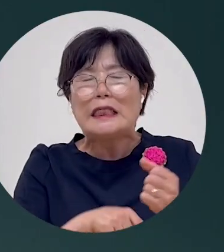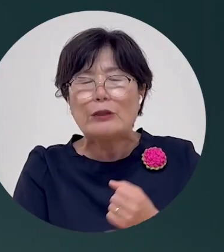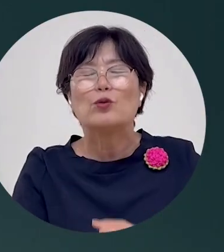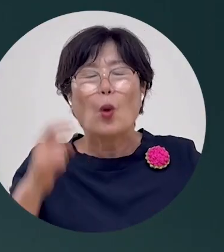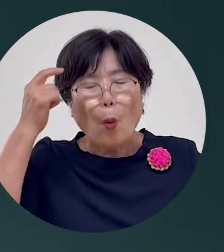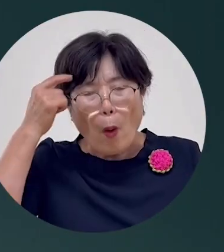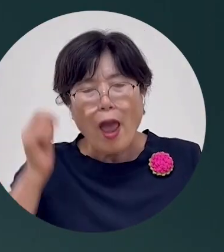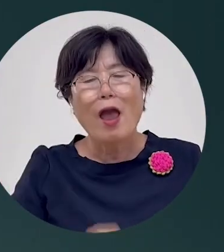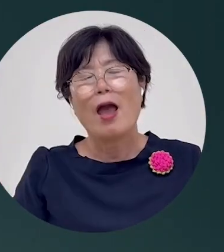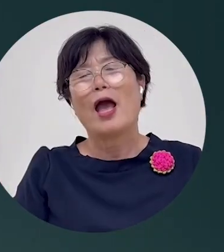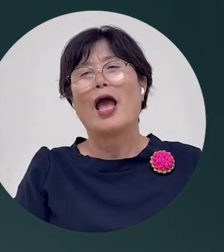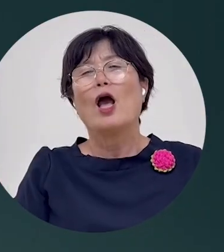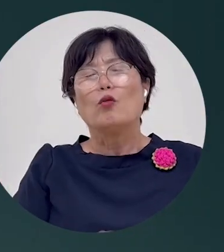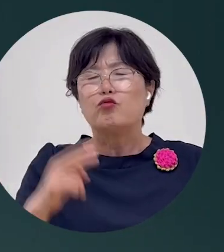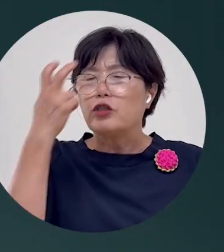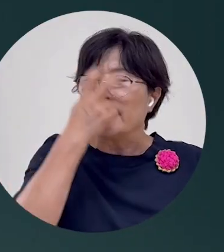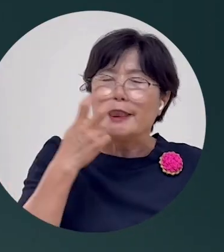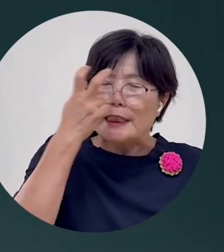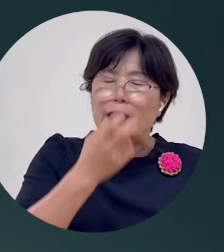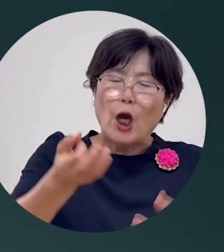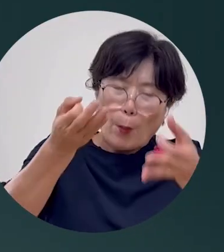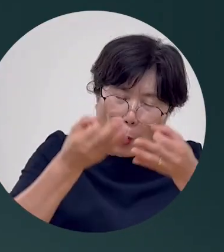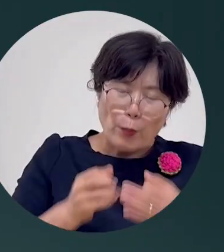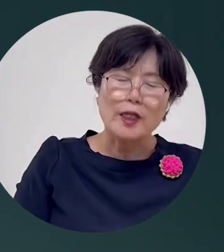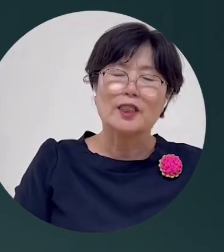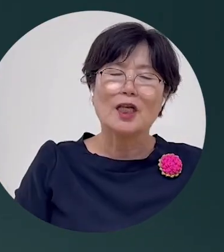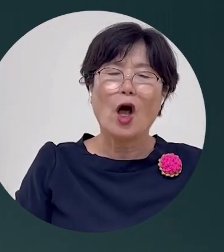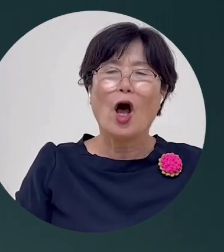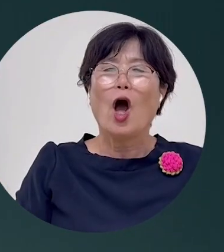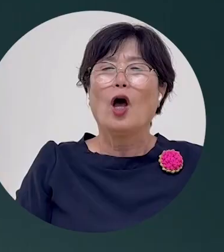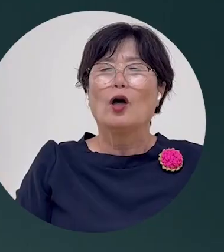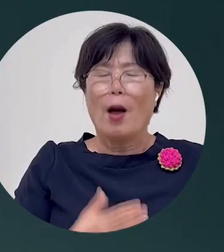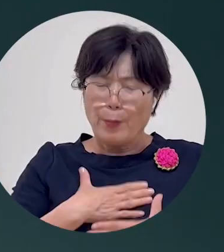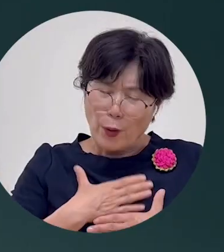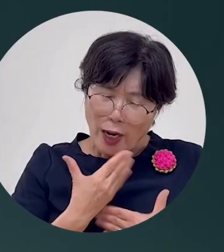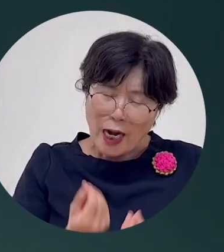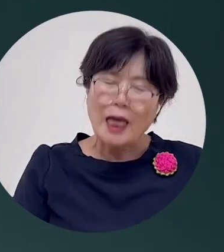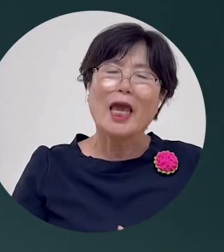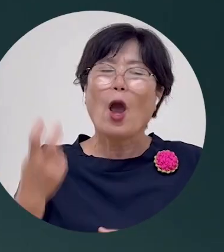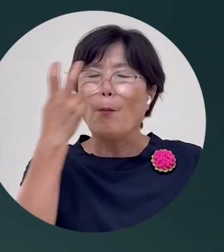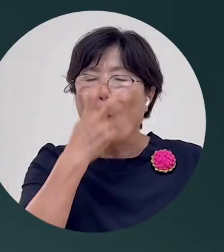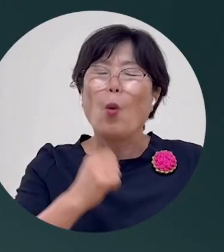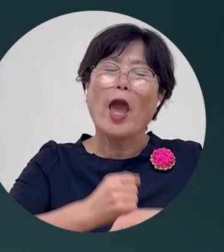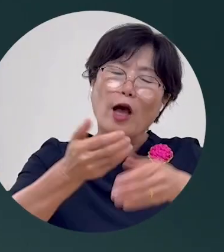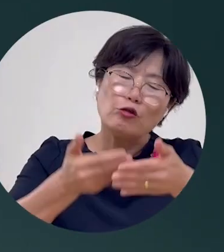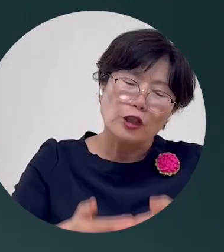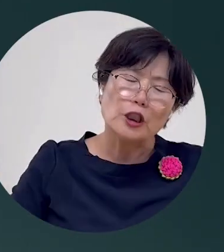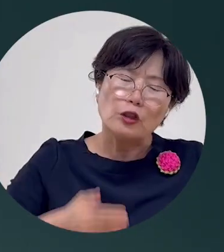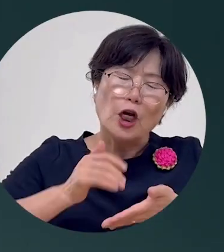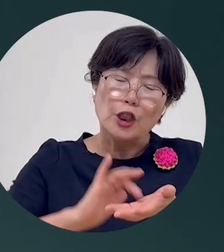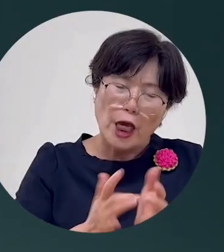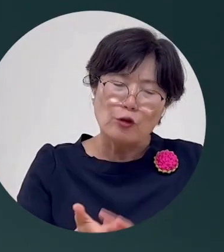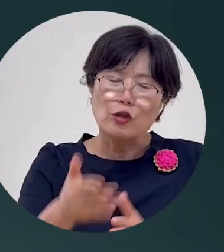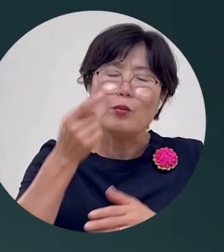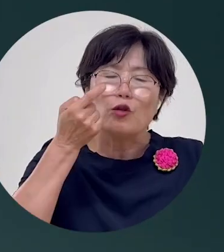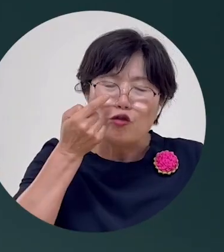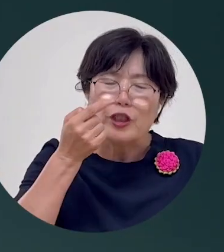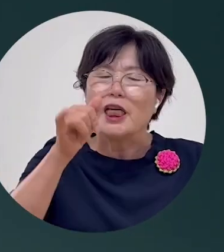지켜보시면서 든든하게 보호해 주시는 여러분 불꽃 같은 눈동자, 예수님의 눈이 있기